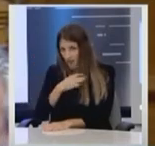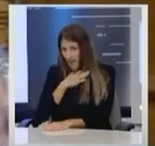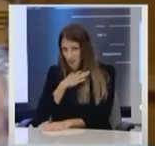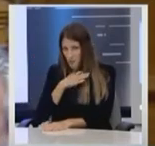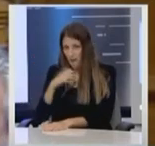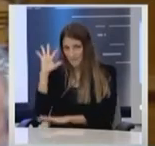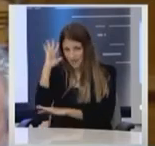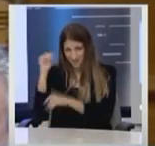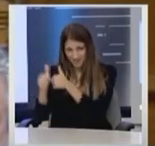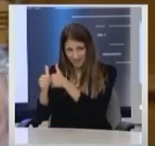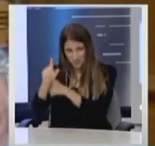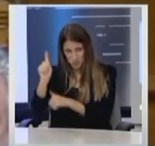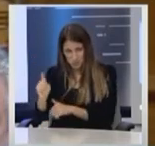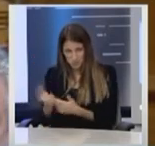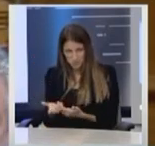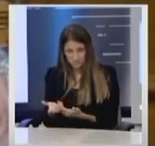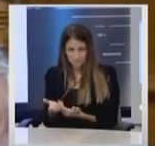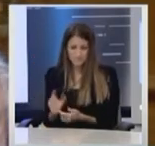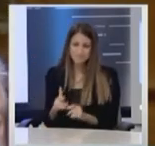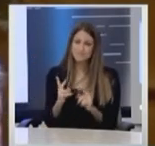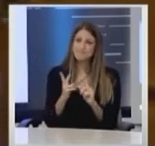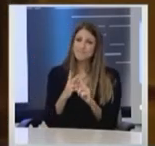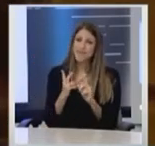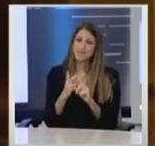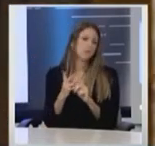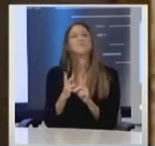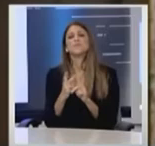ψυχιατρικής παρακολούθησης. Πρώτον. Δεύτερον.